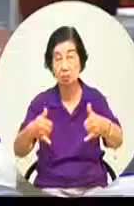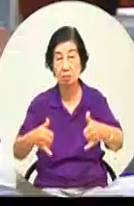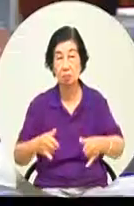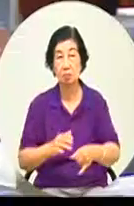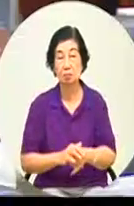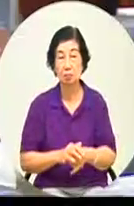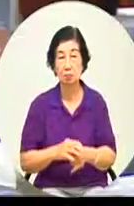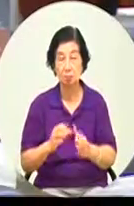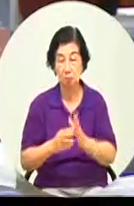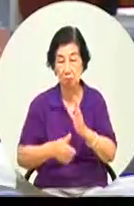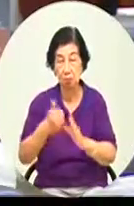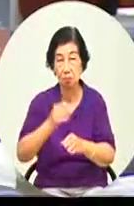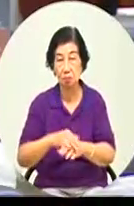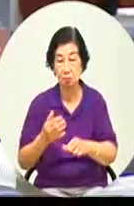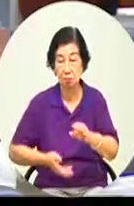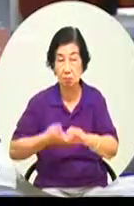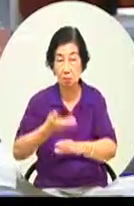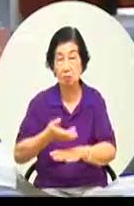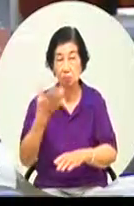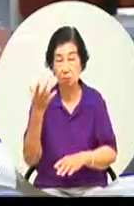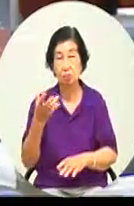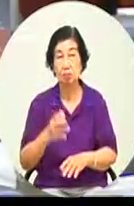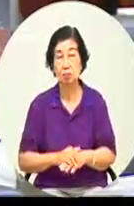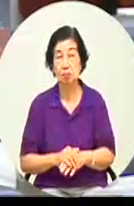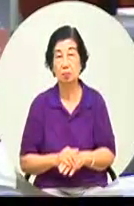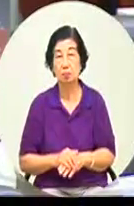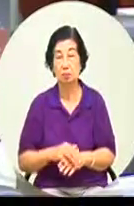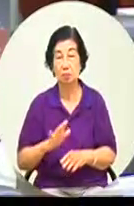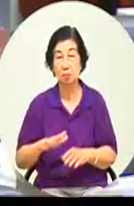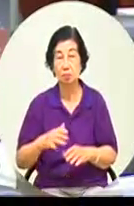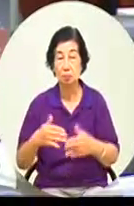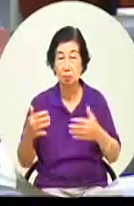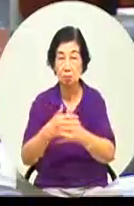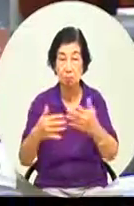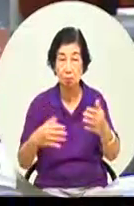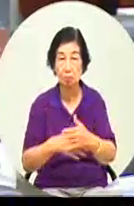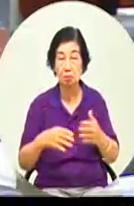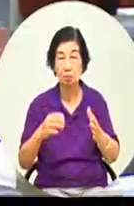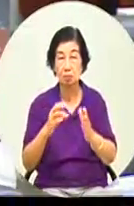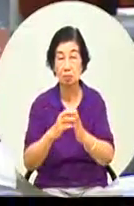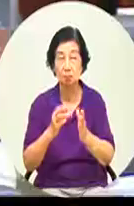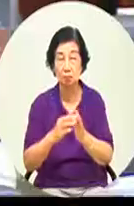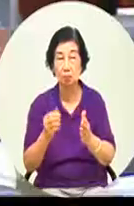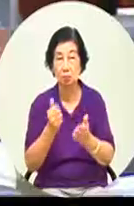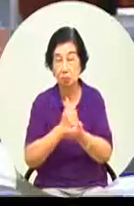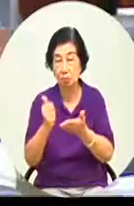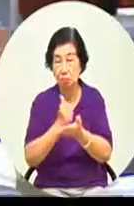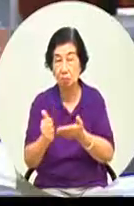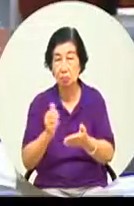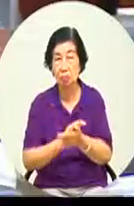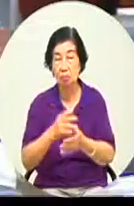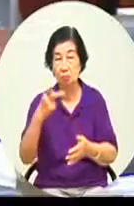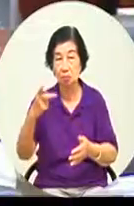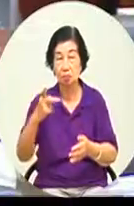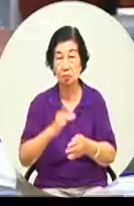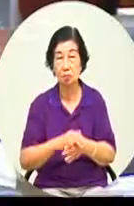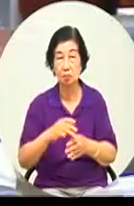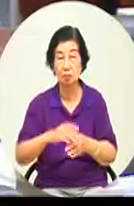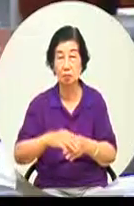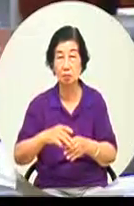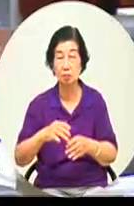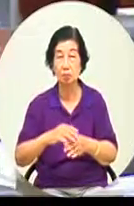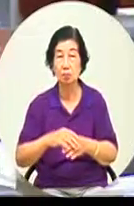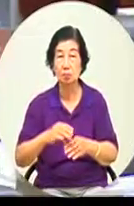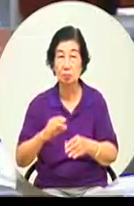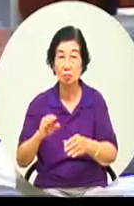甲咱交通局吼，我们的运输规划科啦，也都跟本席吼针对这个班次的问题都有